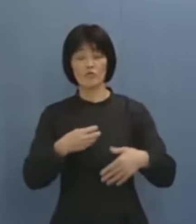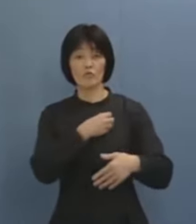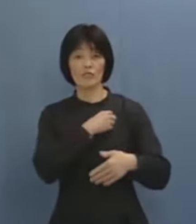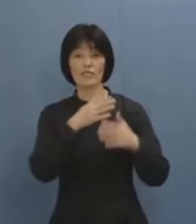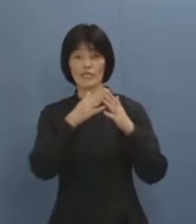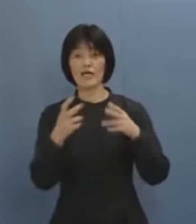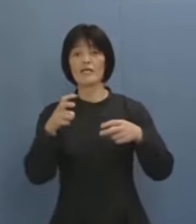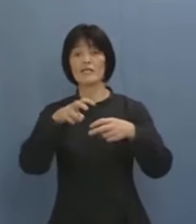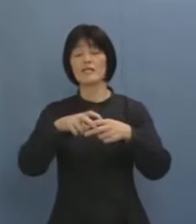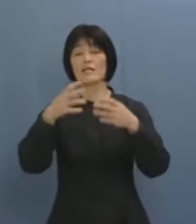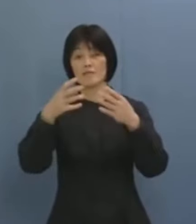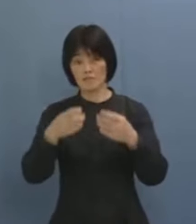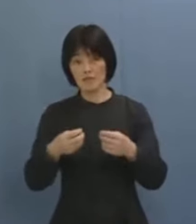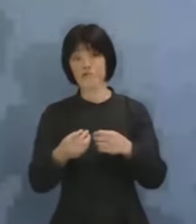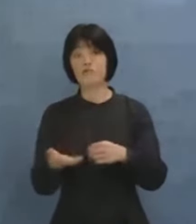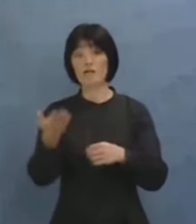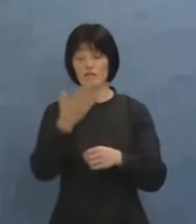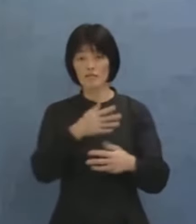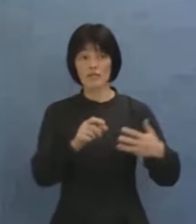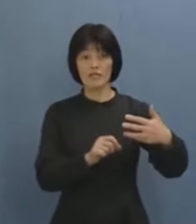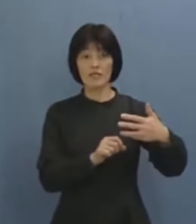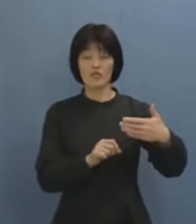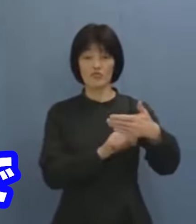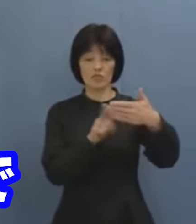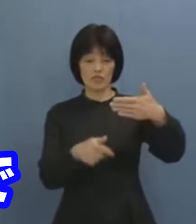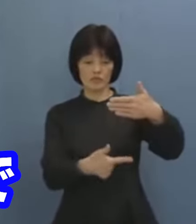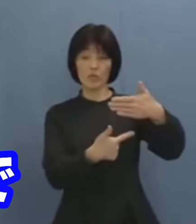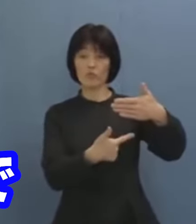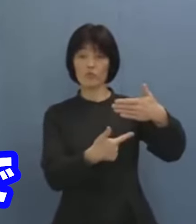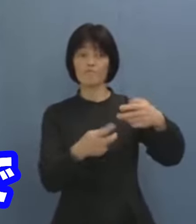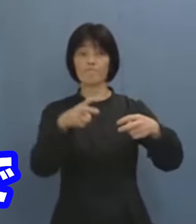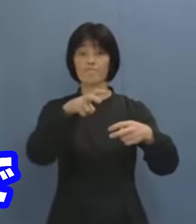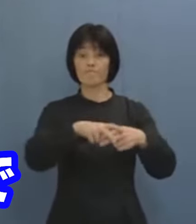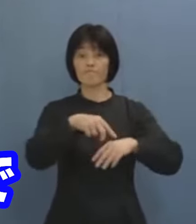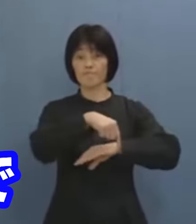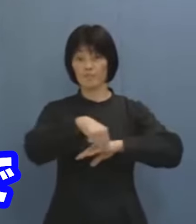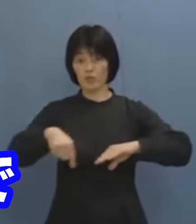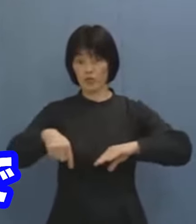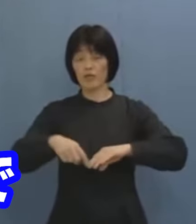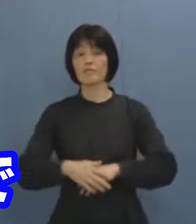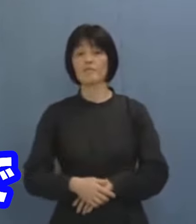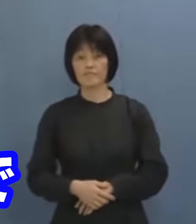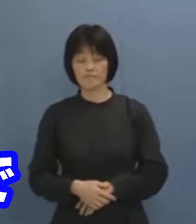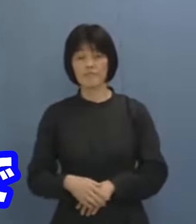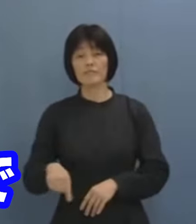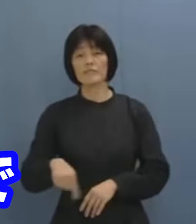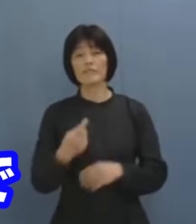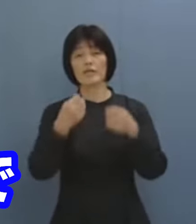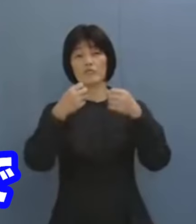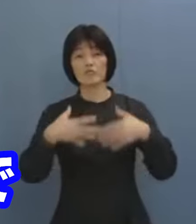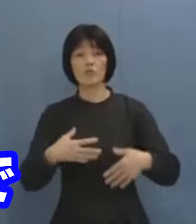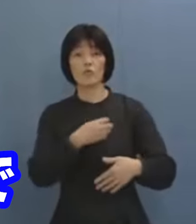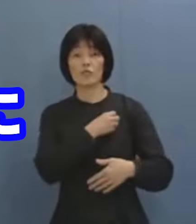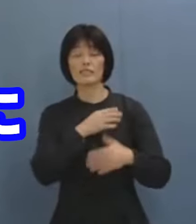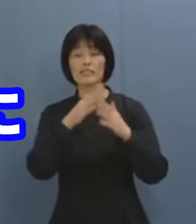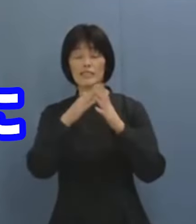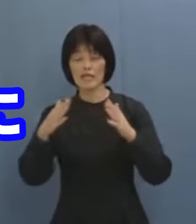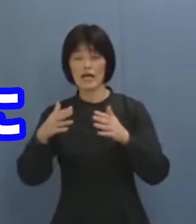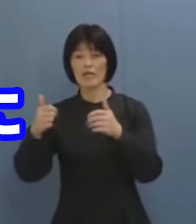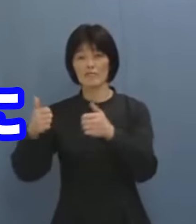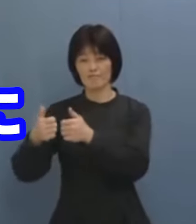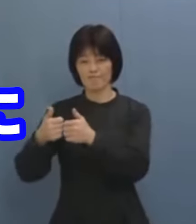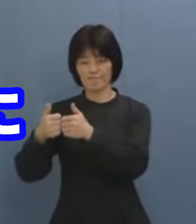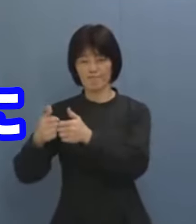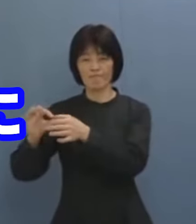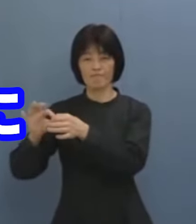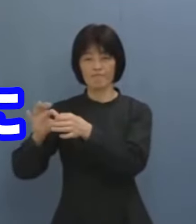6日、まあ、私は6日出席します。で百条委員会がまあ現在開催されていますので、私はやはり